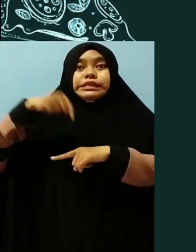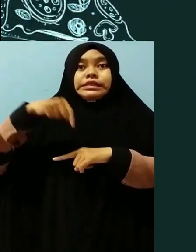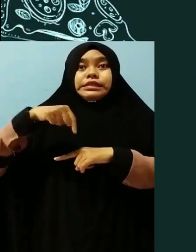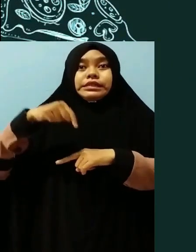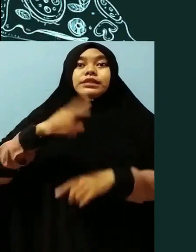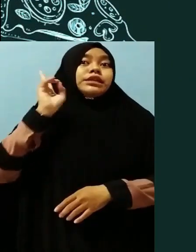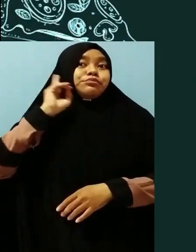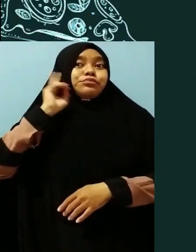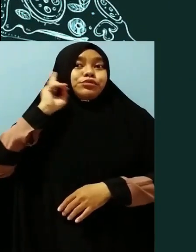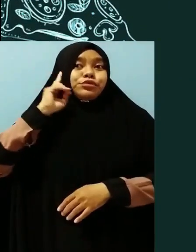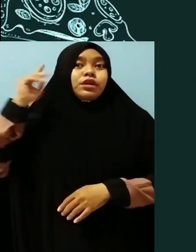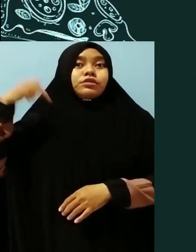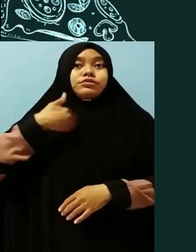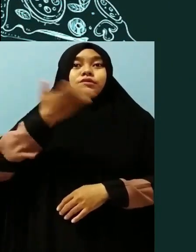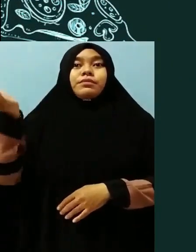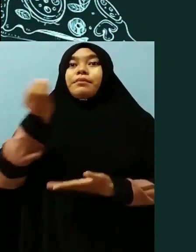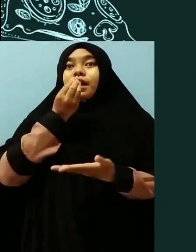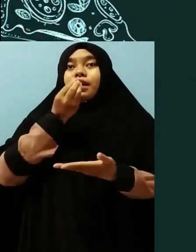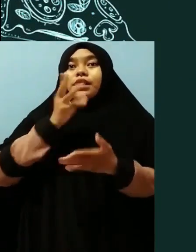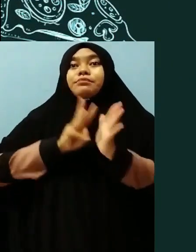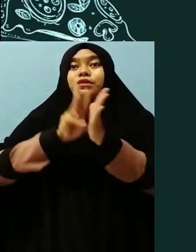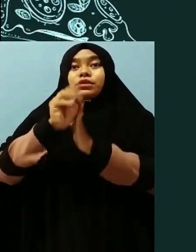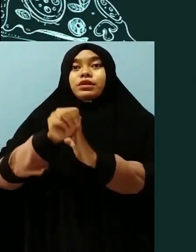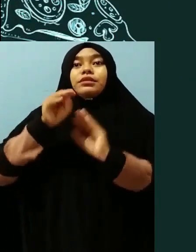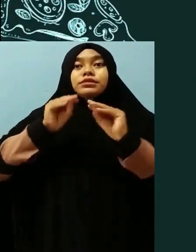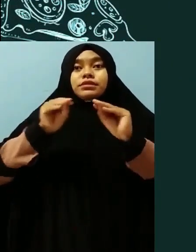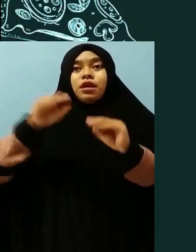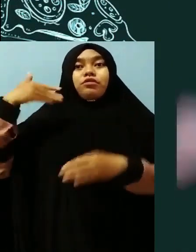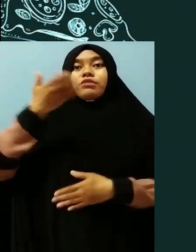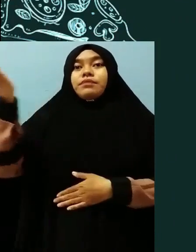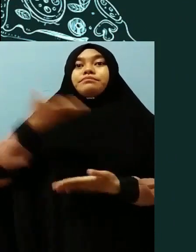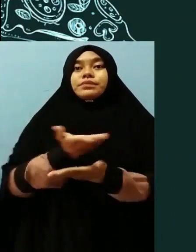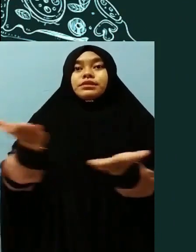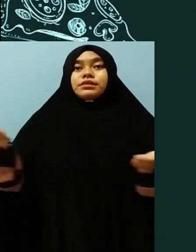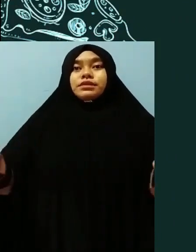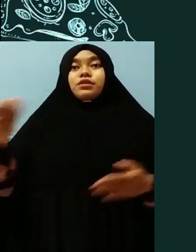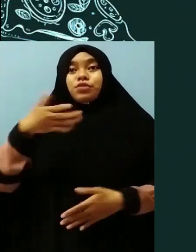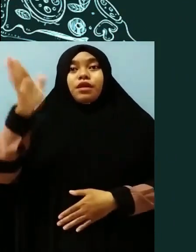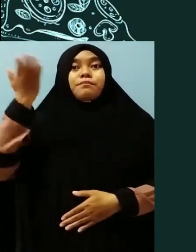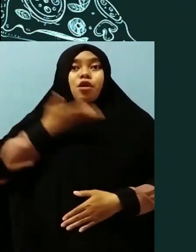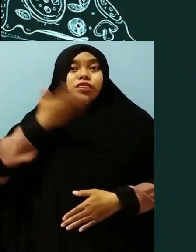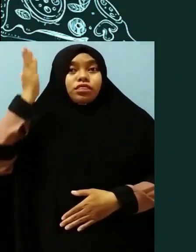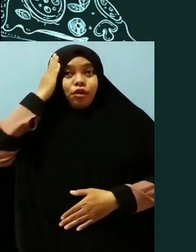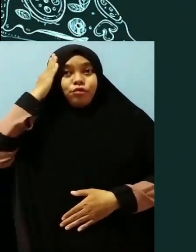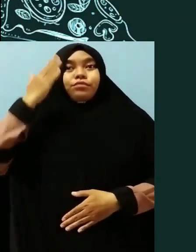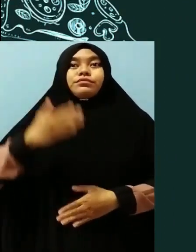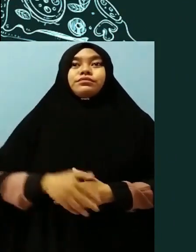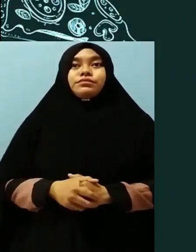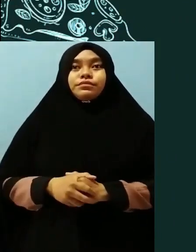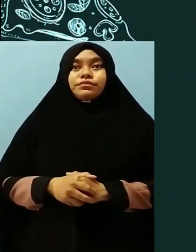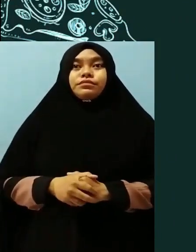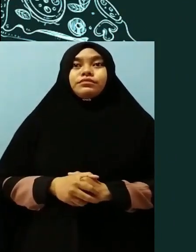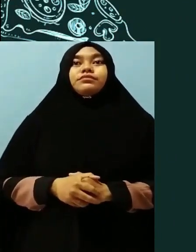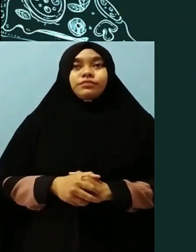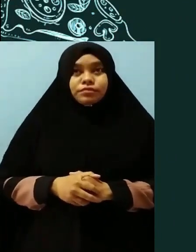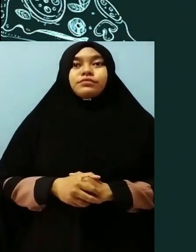kali ini yang Ibu Putri ingin sampaikan adalah adab makan menurut ajaran Rasulullah Sallallahu Alaihi Wasallam.